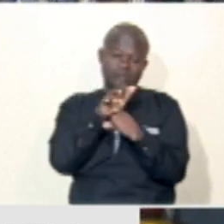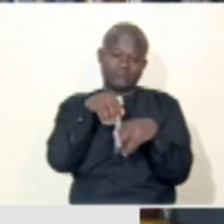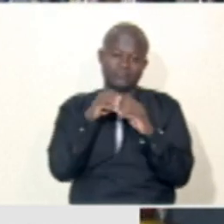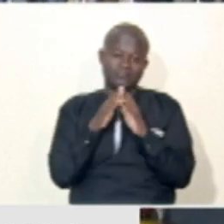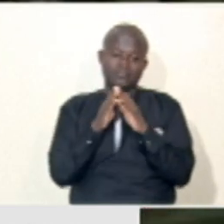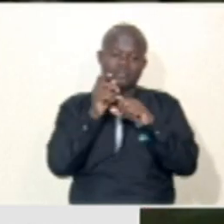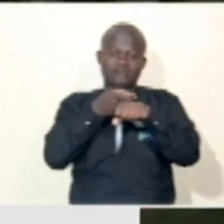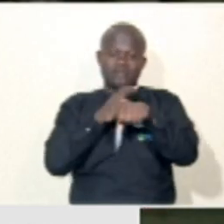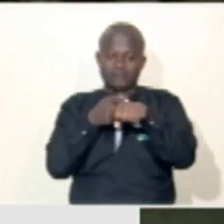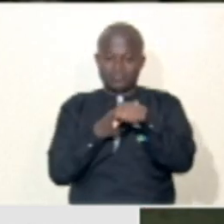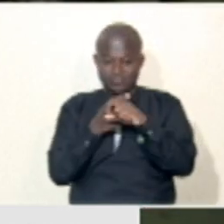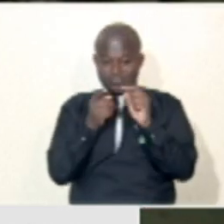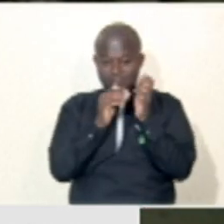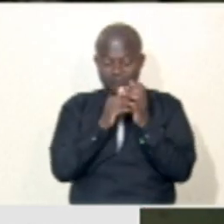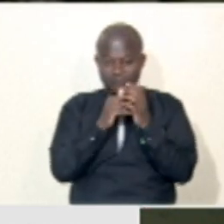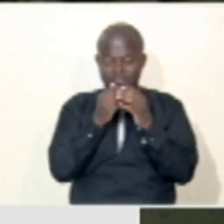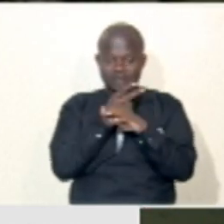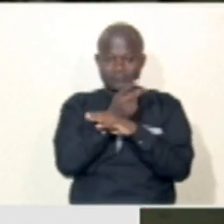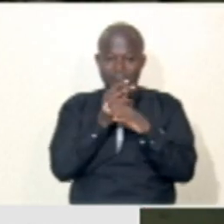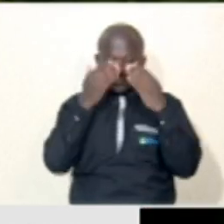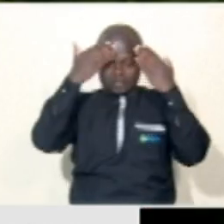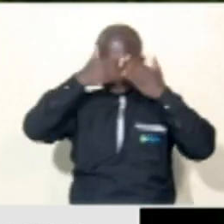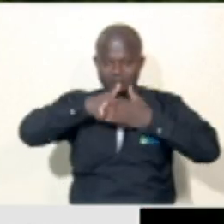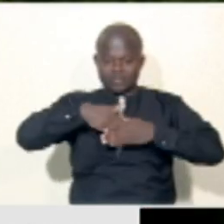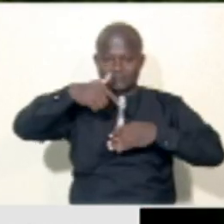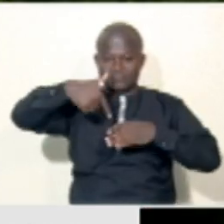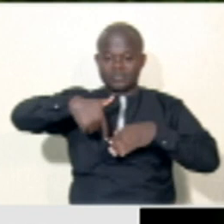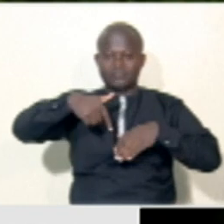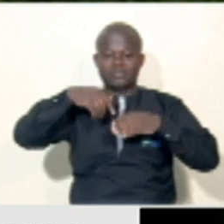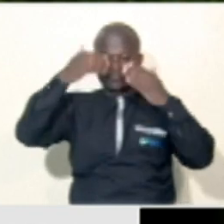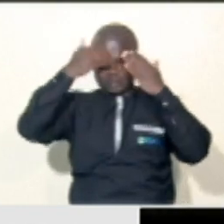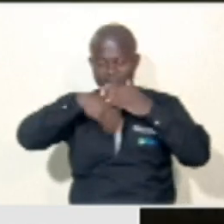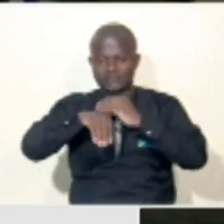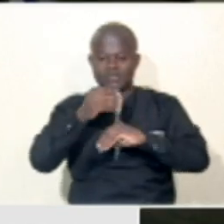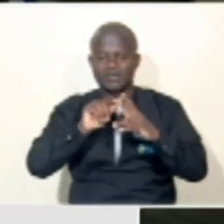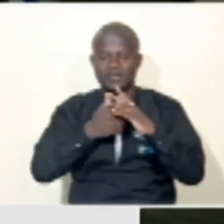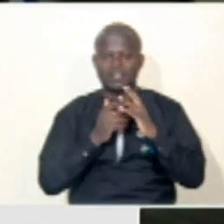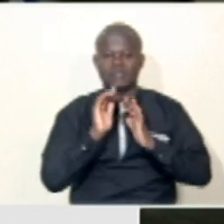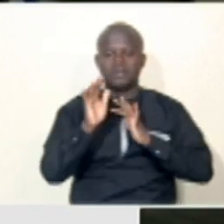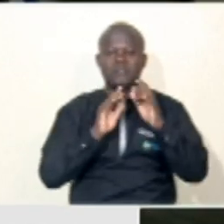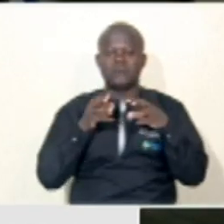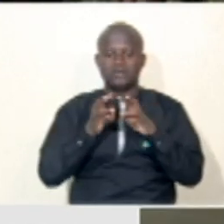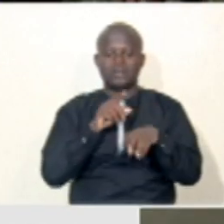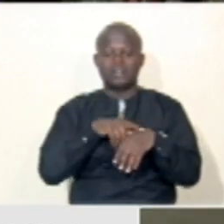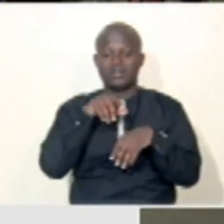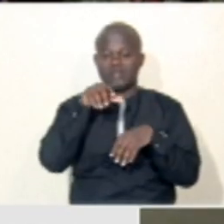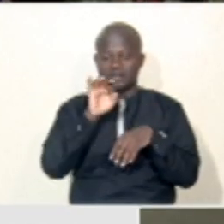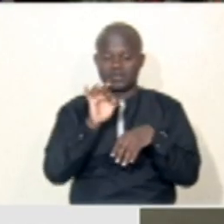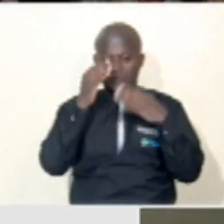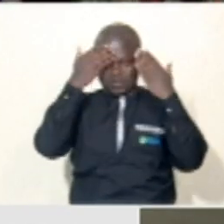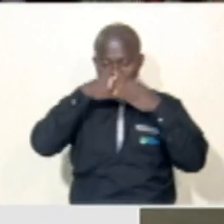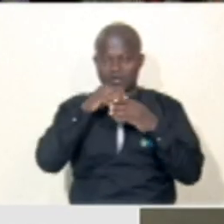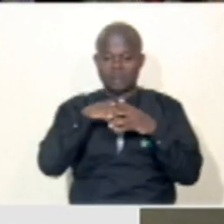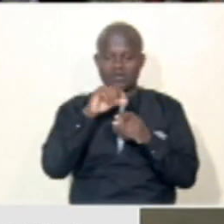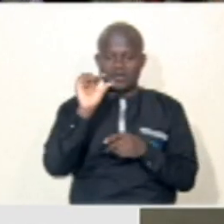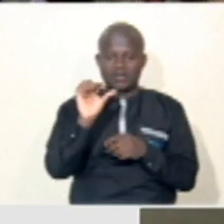wa Musanze. Naho mu masaha yo ku mugoroba guhera saa moya z'ijoro abacuruzi batangira gutaha ku buryo saa tatu z'ijoro umujyi usigayemo